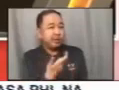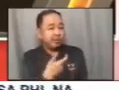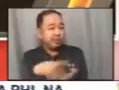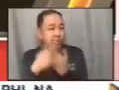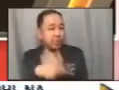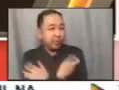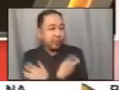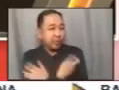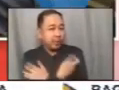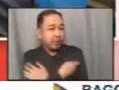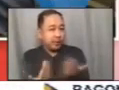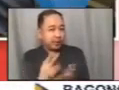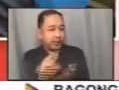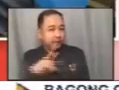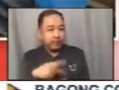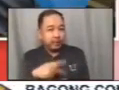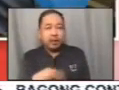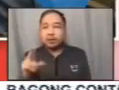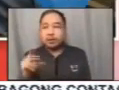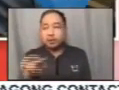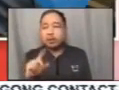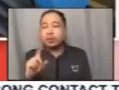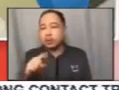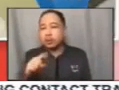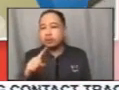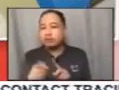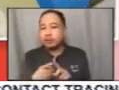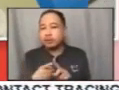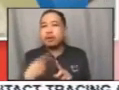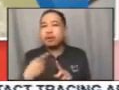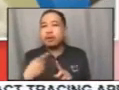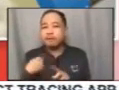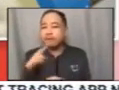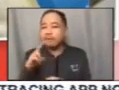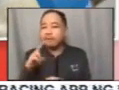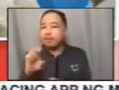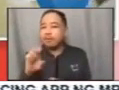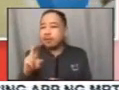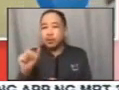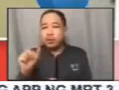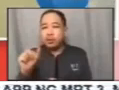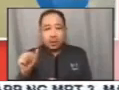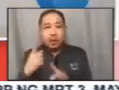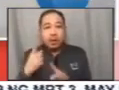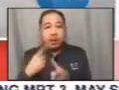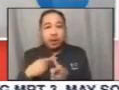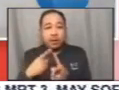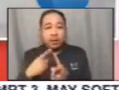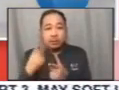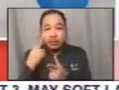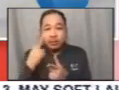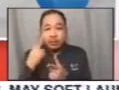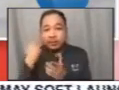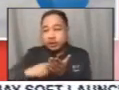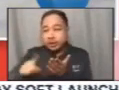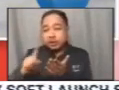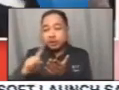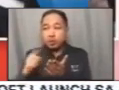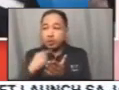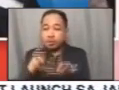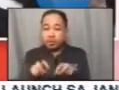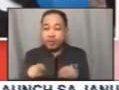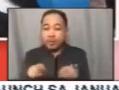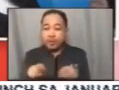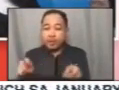nagagawa tayo, magbabaccinate tayo ng adult population ng about 20 million. Can you imagine na